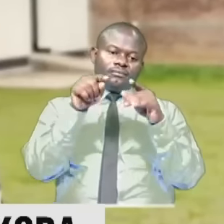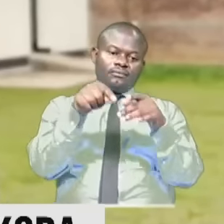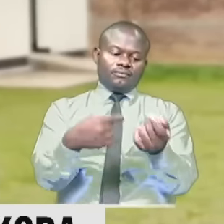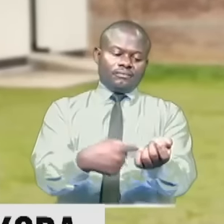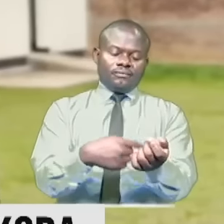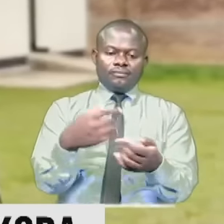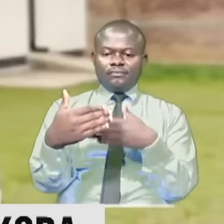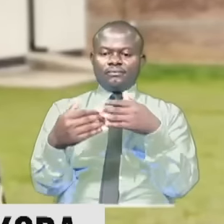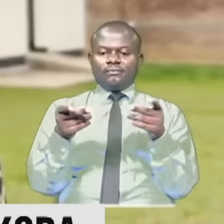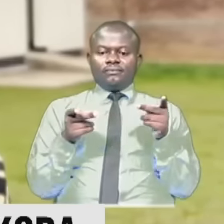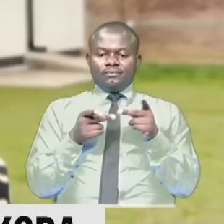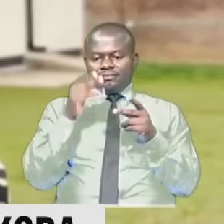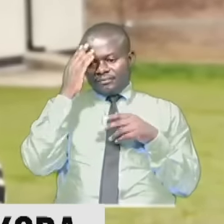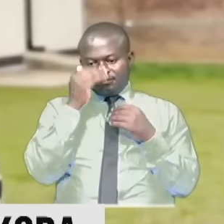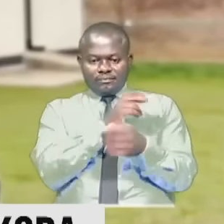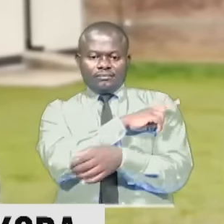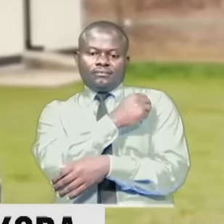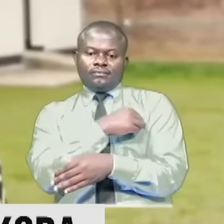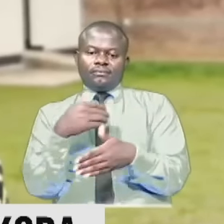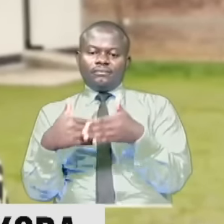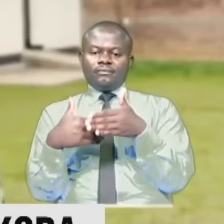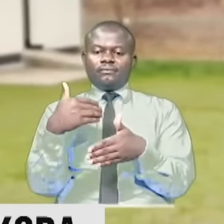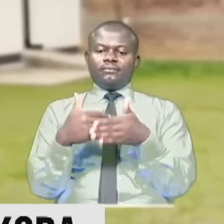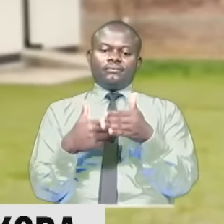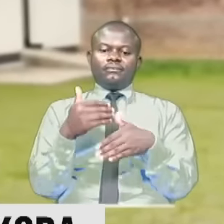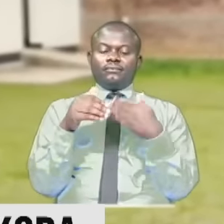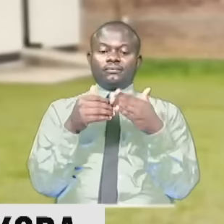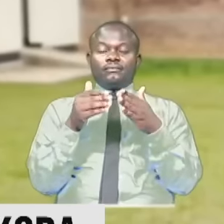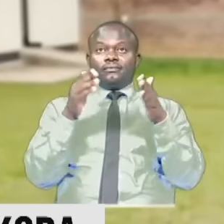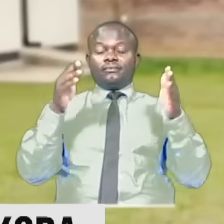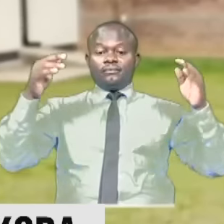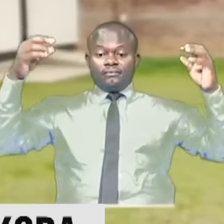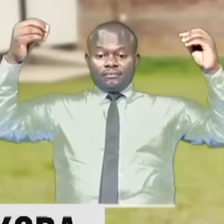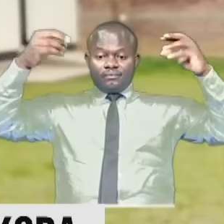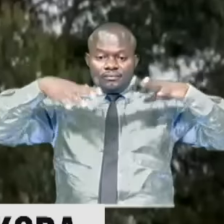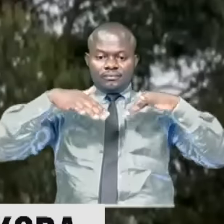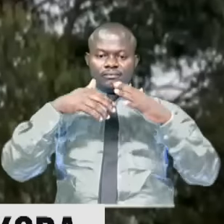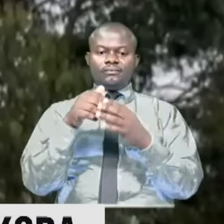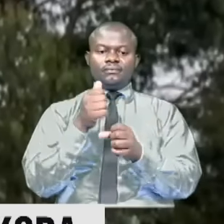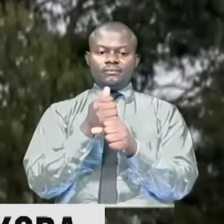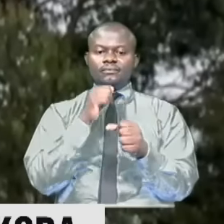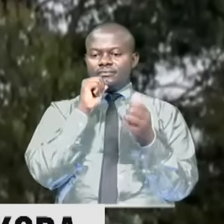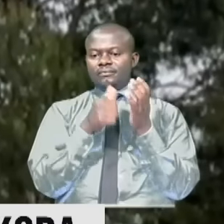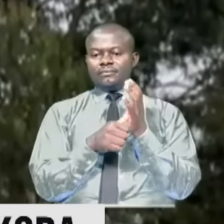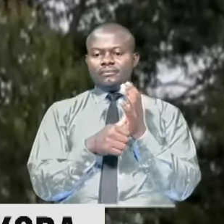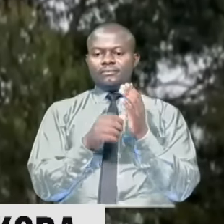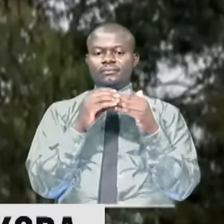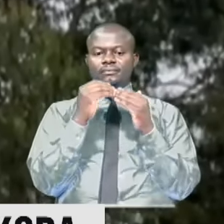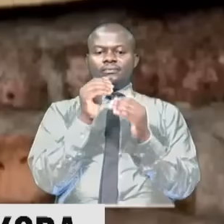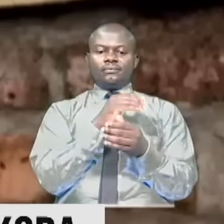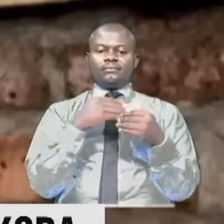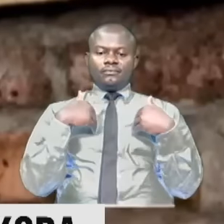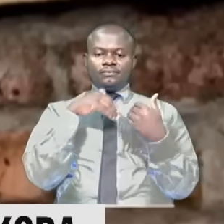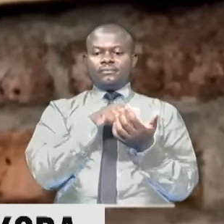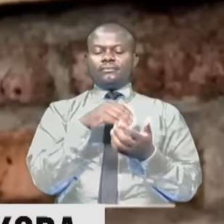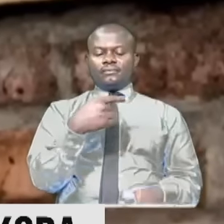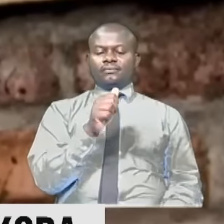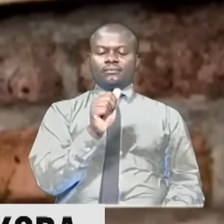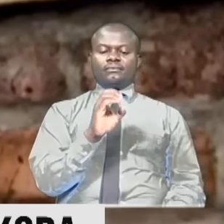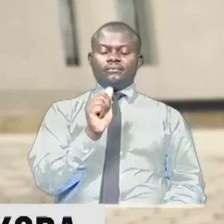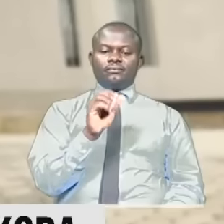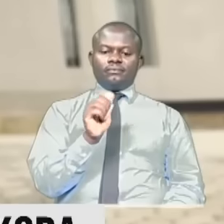kwivuza hafi kuko ibitaro byatwegereye byafunguwe ku mugaragaro biri gukora nta kibazo. Umuyobozi w'ikigo nderabuzima cya Gacaca ni